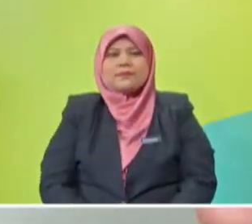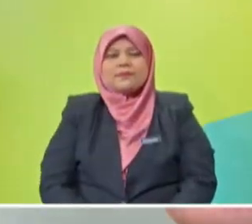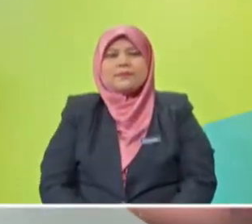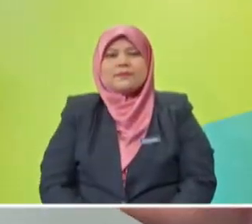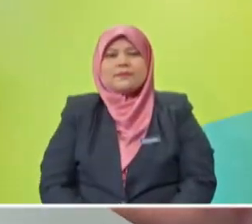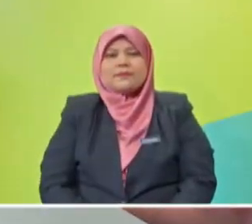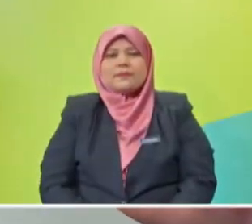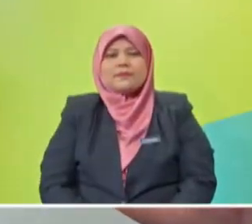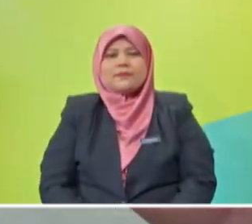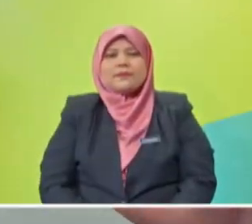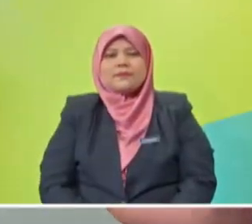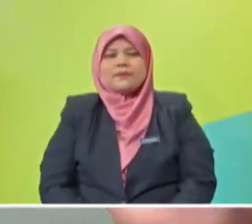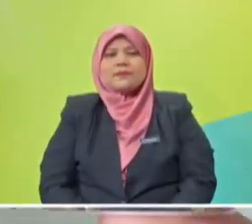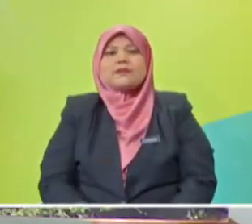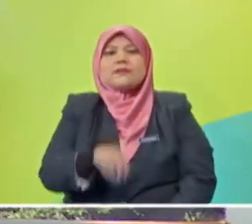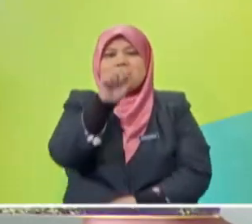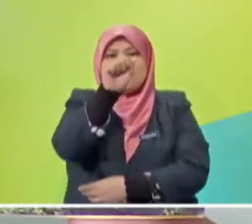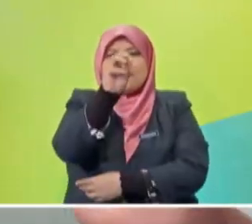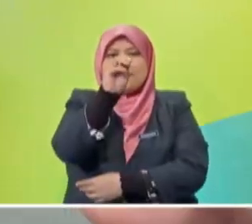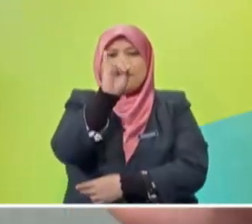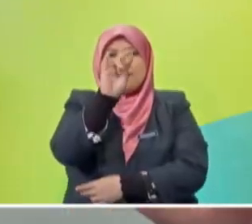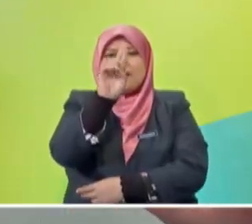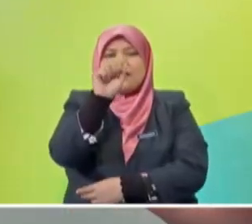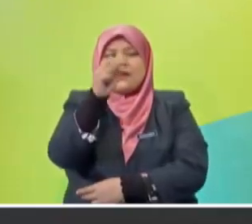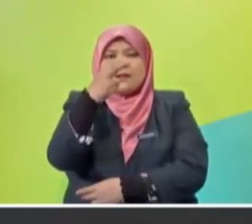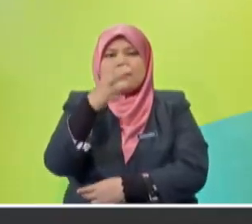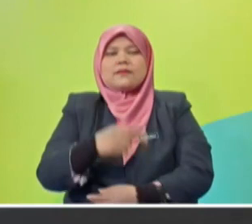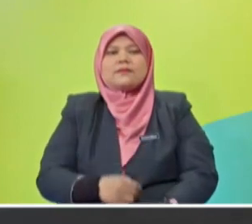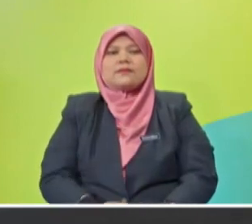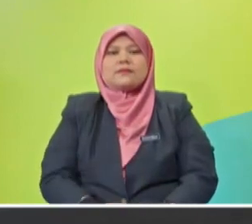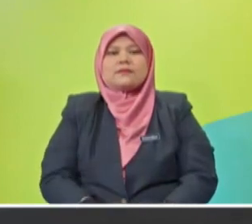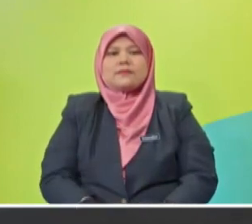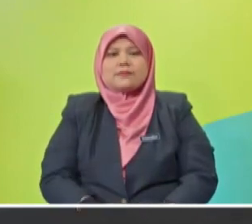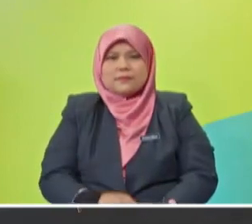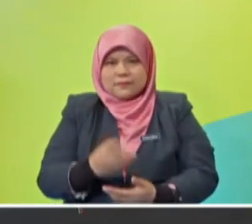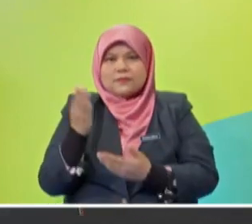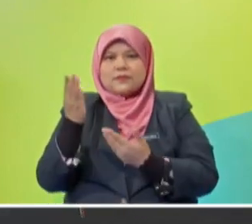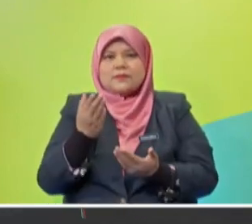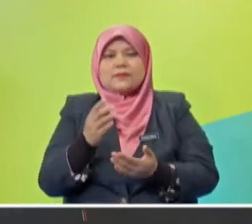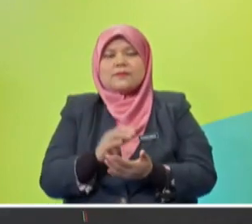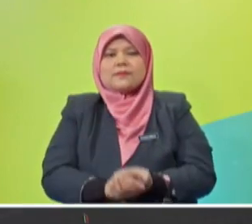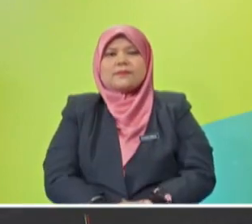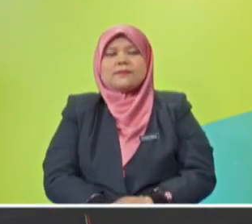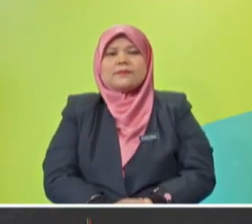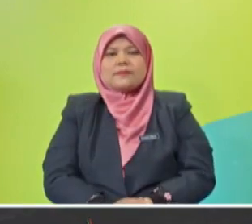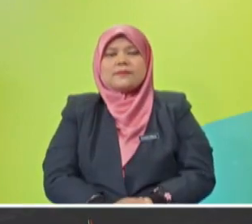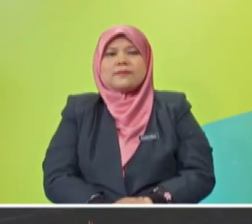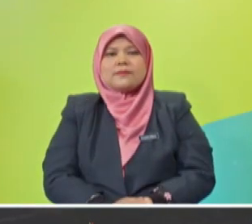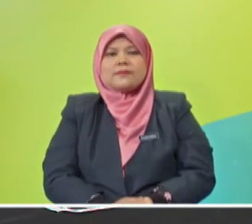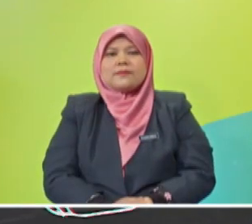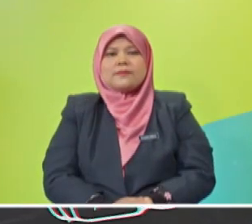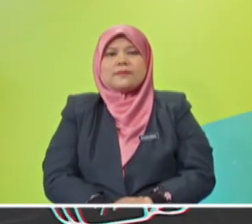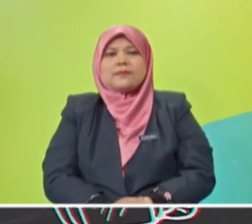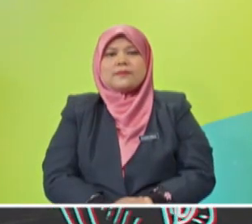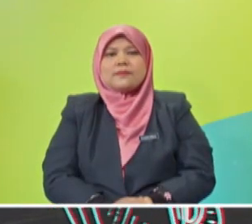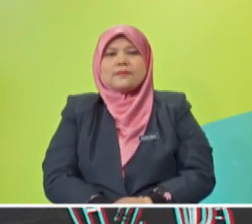jemput Amirah lah. Okey, Amirah sila. Cuba jawab. Ya, saya. Okey. Gambar